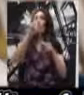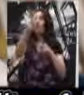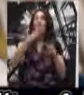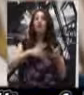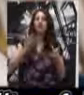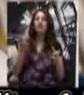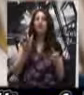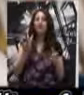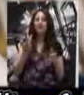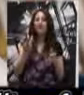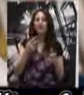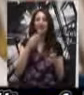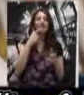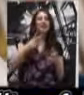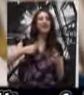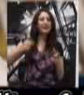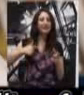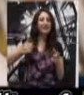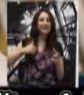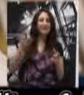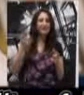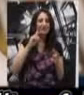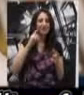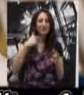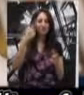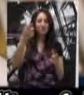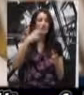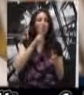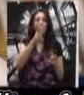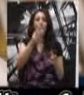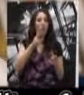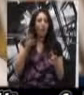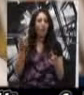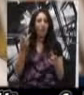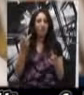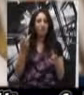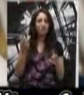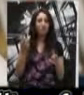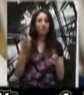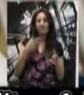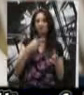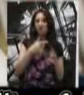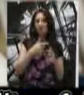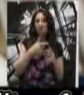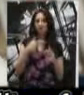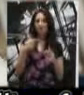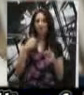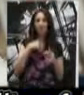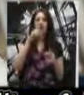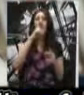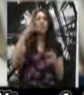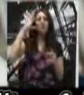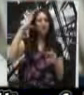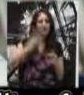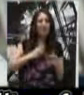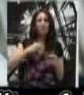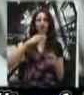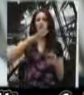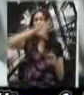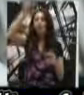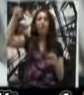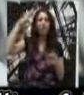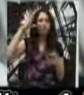ايه وايه؟ امينه وعلاء. عايز تقول لهم ايه؟ امينه وعلاء يسامحوا ومن سامح